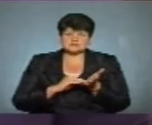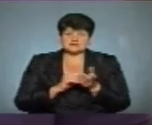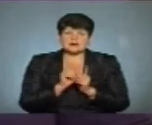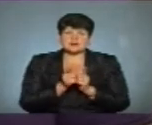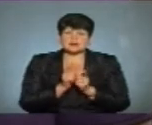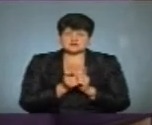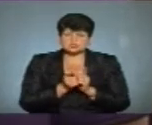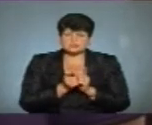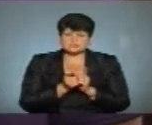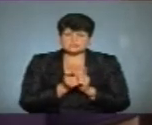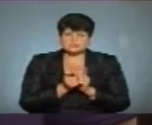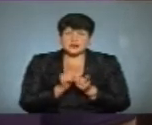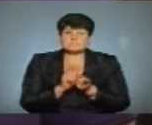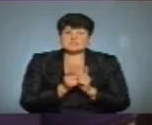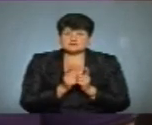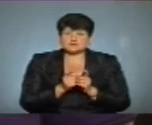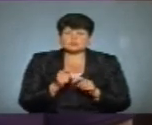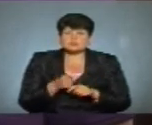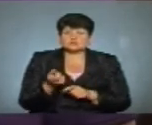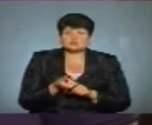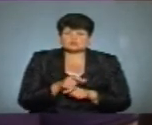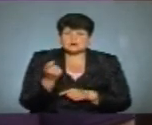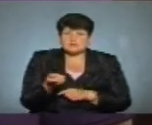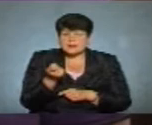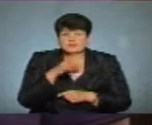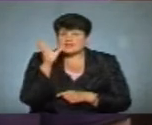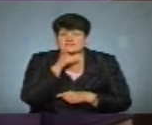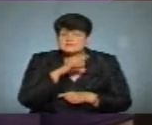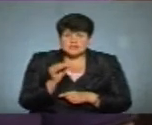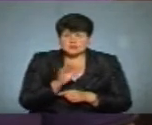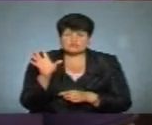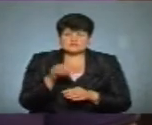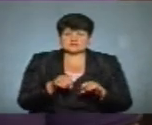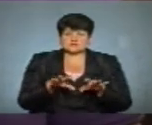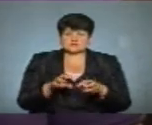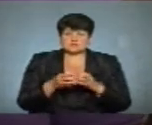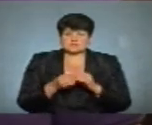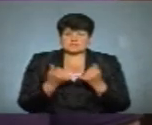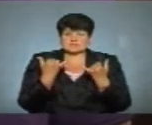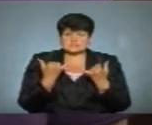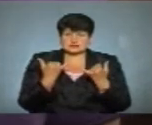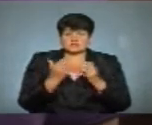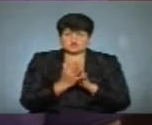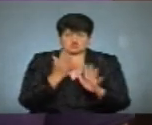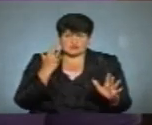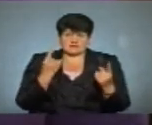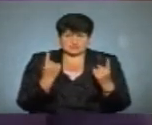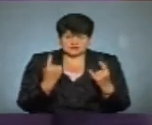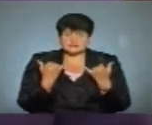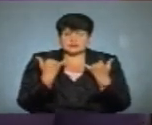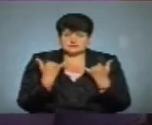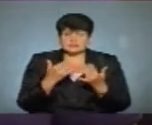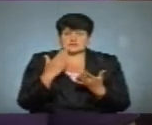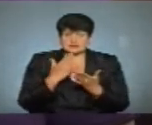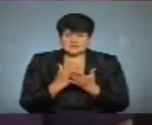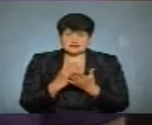перекладачі. А перекладачів у нас дуже мало, тому не встигає всі вирішувати проблеми. А зараз черга велика. А зараз є сервіс